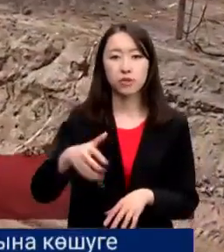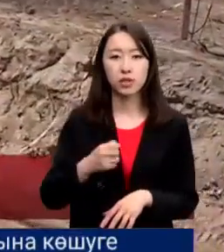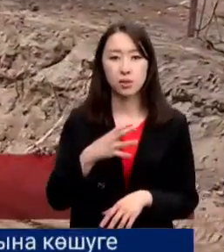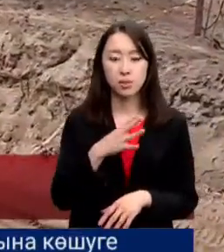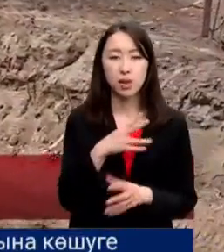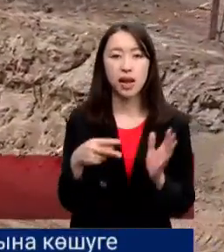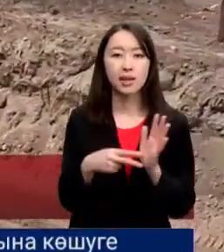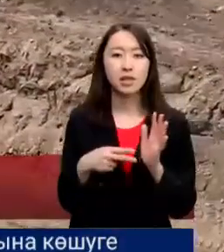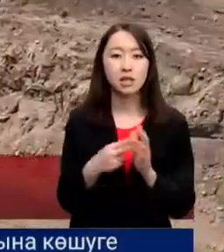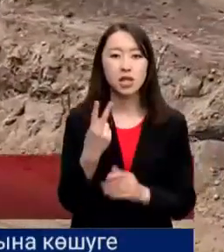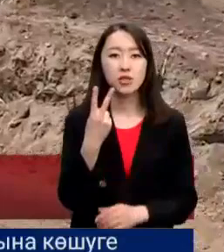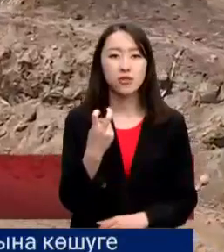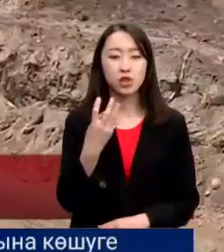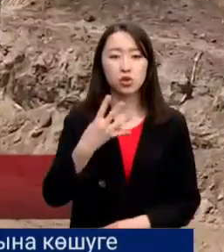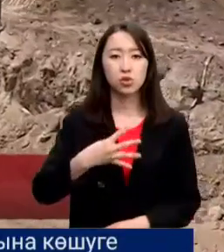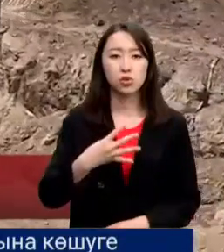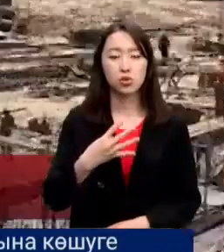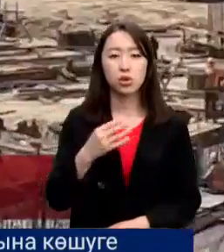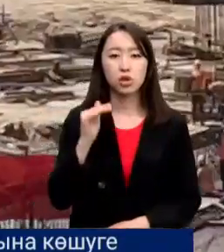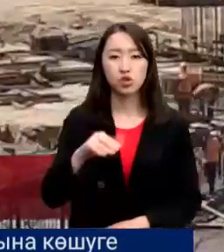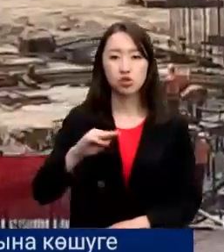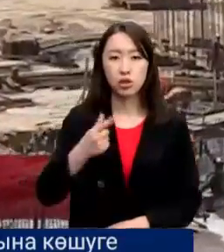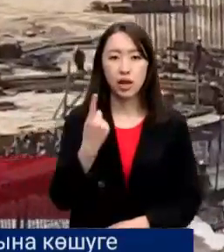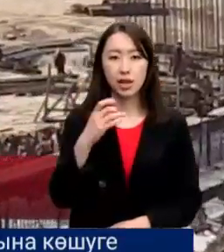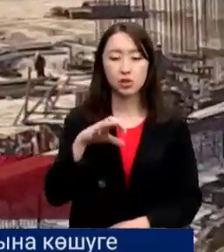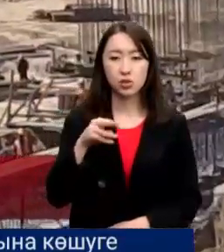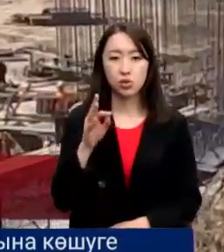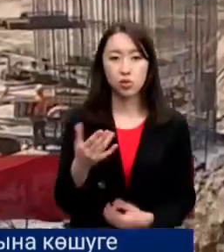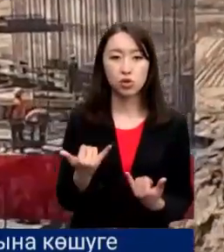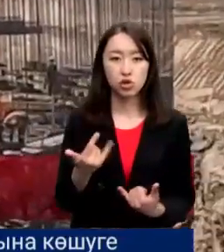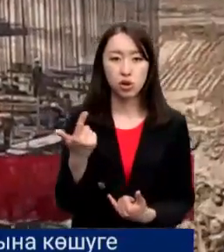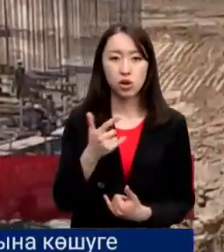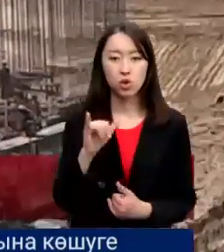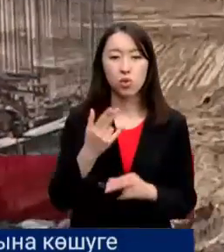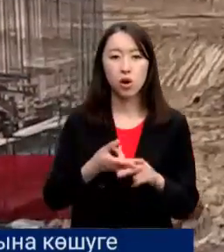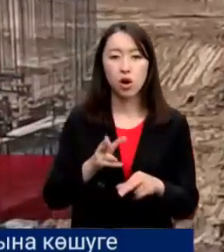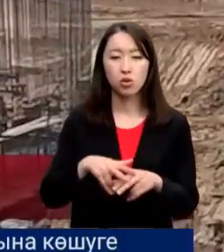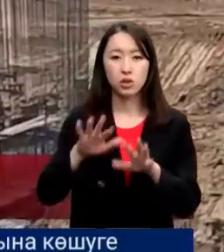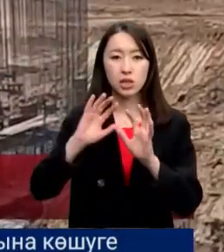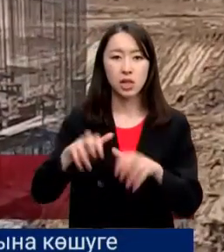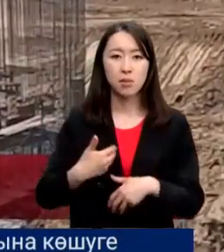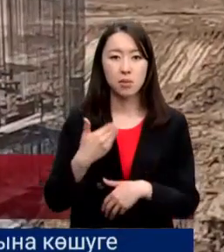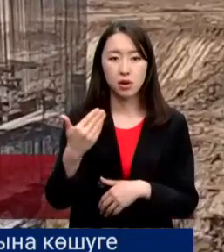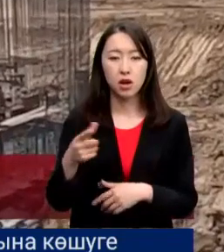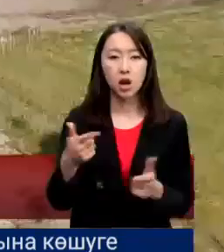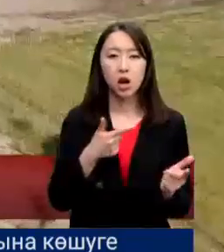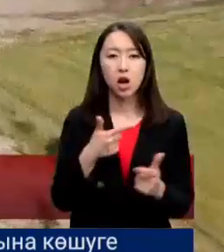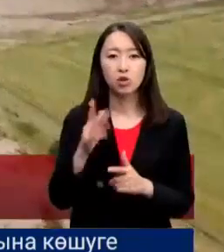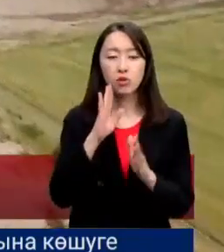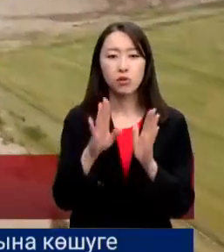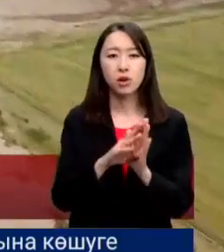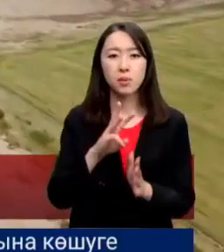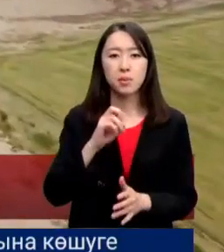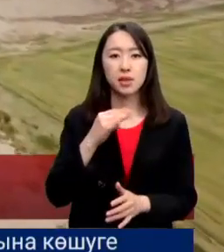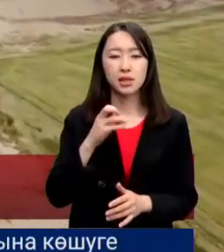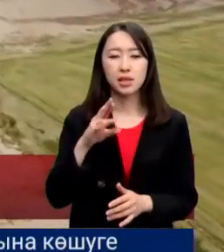бакат, оценивается в 240 тысяч тенге за сотку. Сейчас граждане, у которых даром забрали недвижимость, готовы в рамках